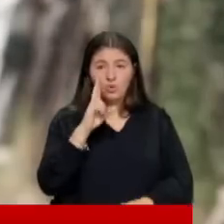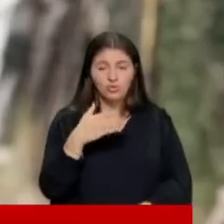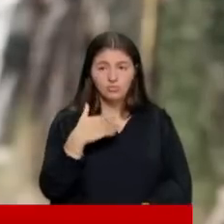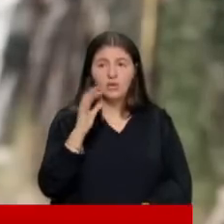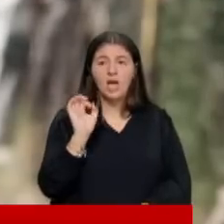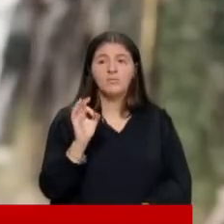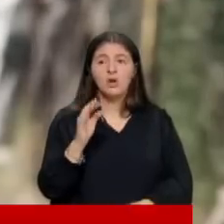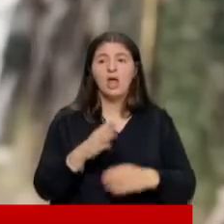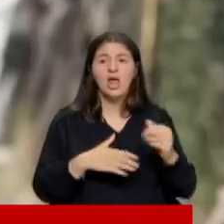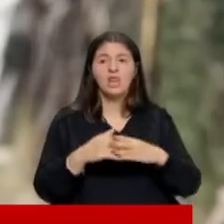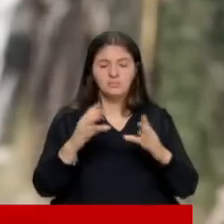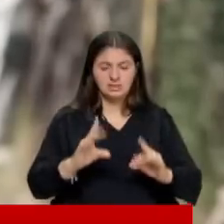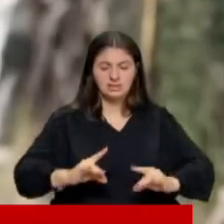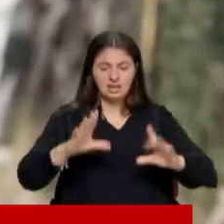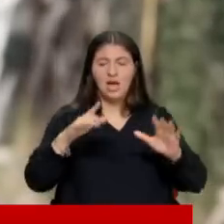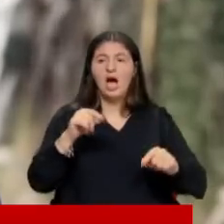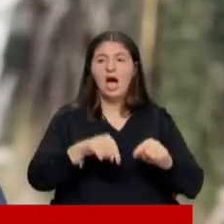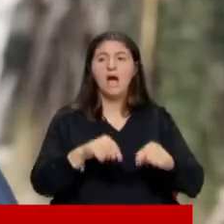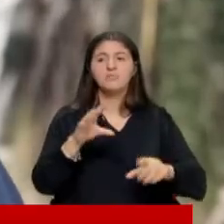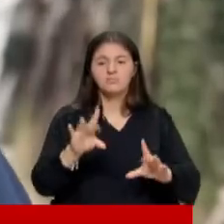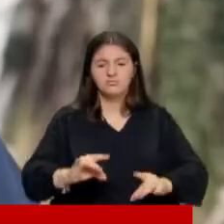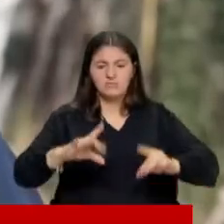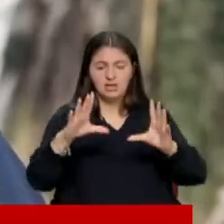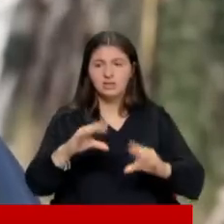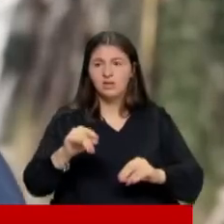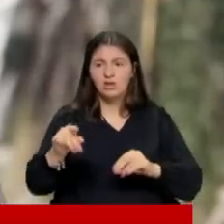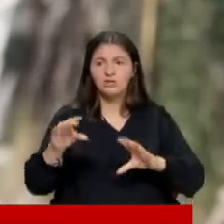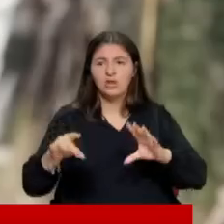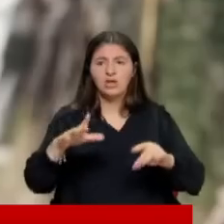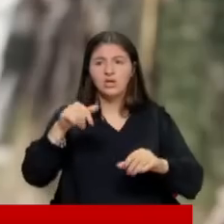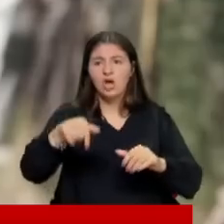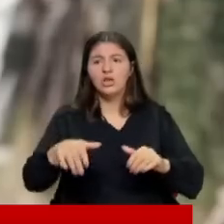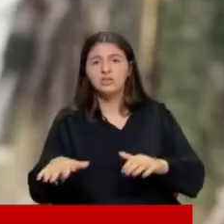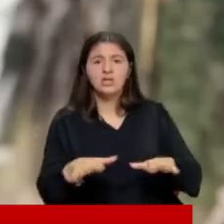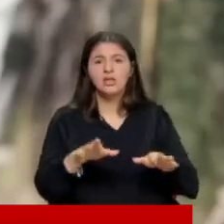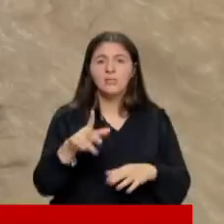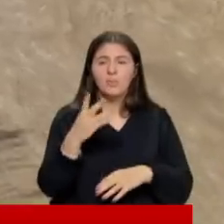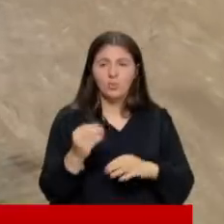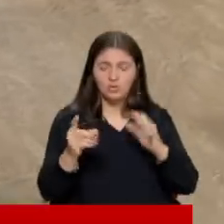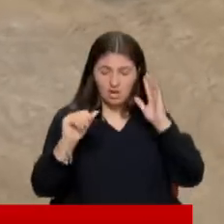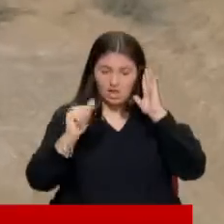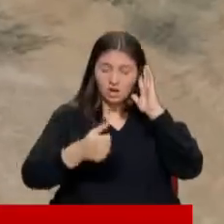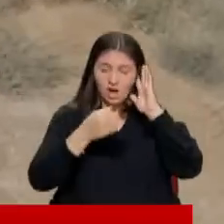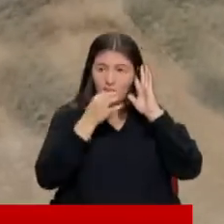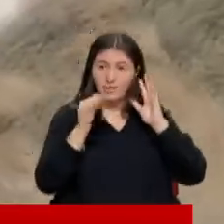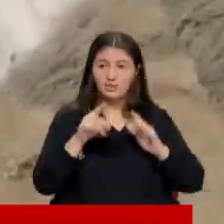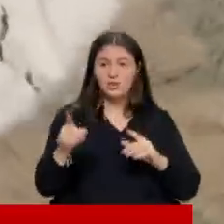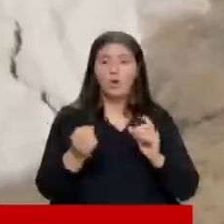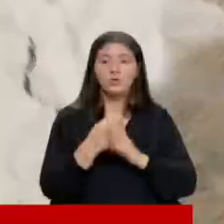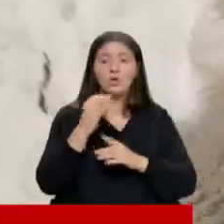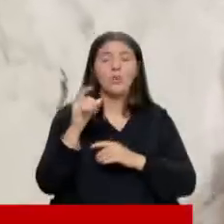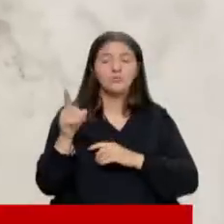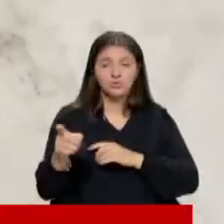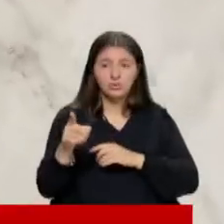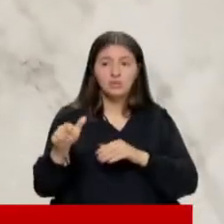hep işte elim çamur olduğu ayağım çamura gitti ayağım o para gitti yeraltı sallandı deprem gibi ertesi Haberi geldi oluşan